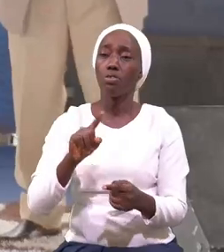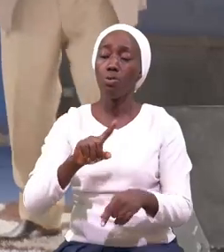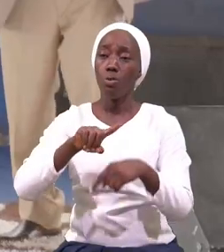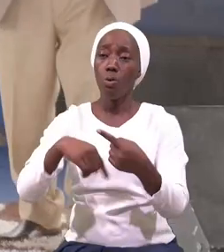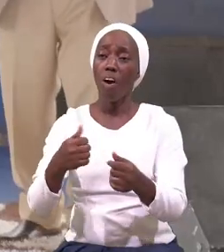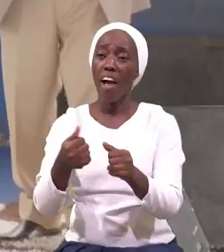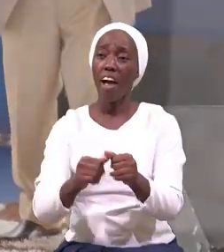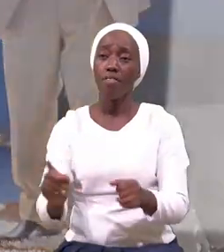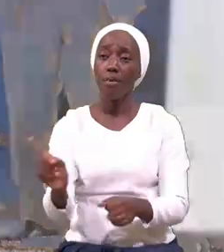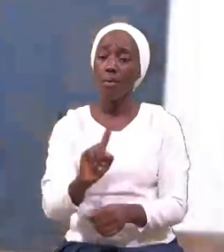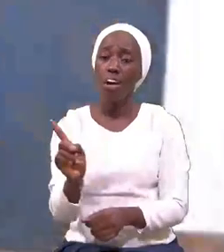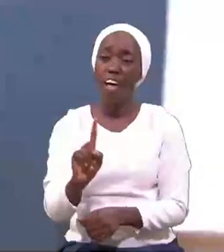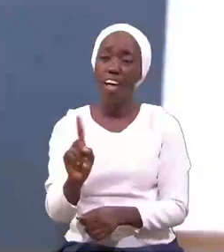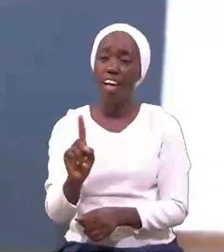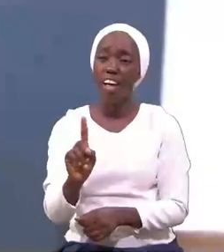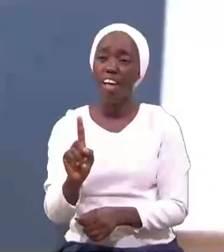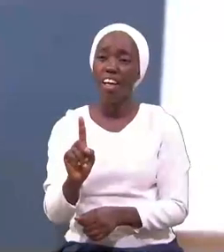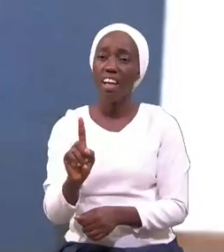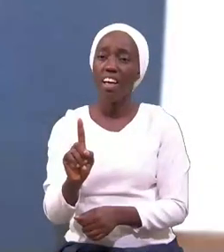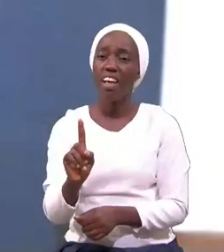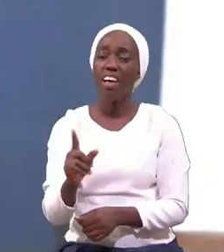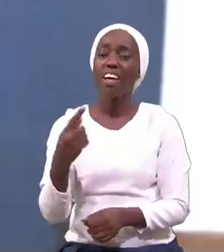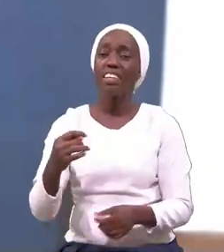Et quand tu vas partout,